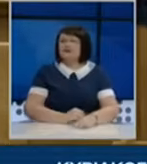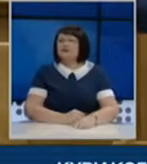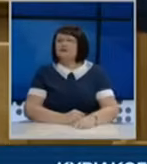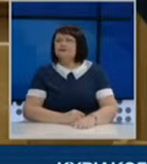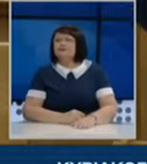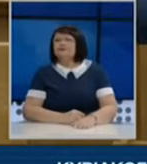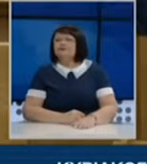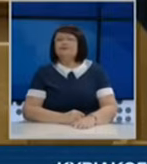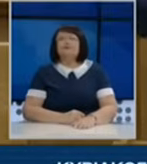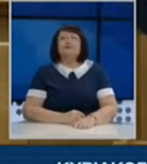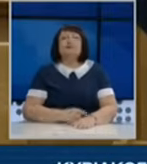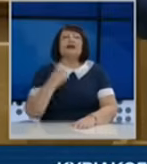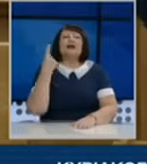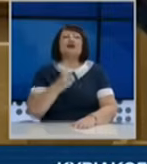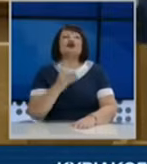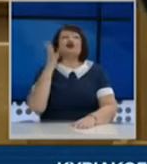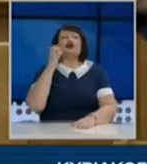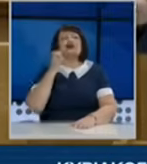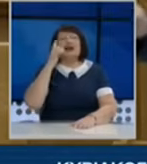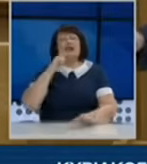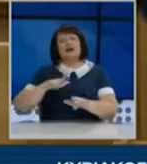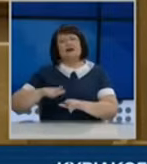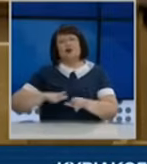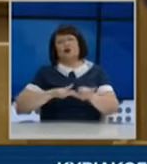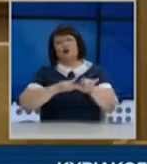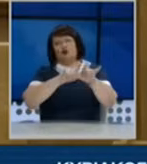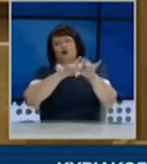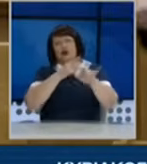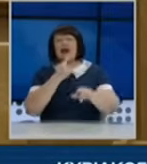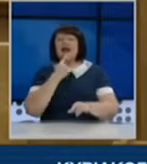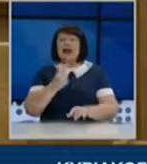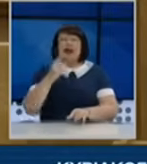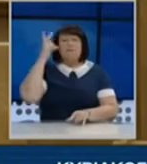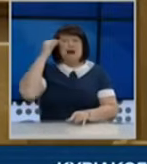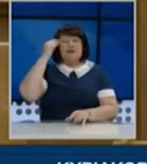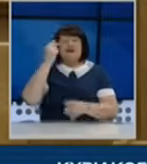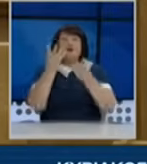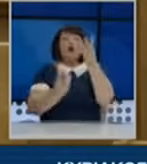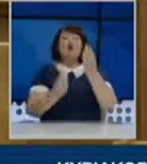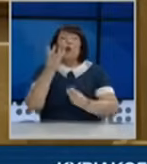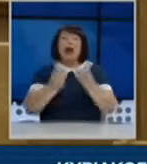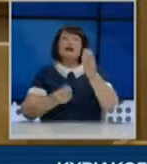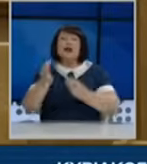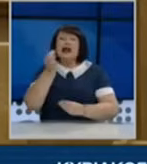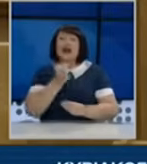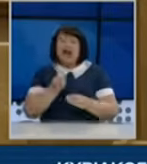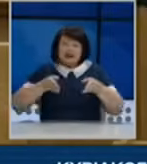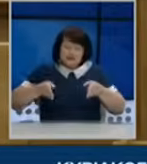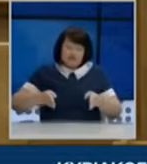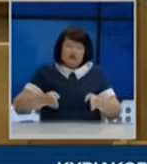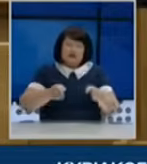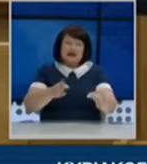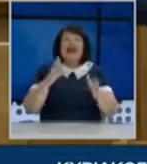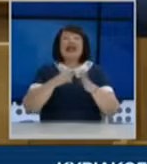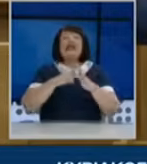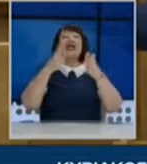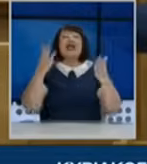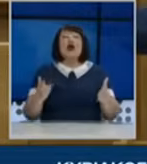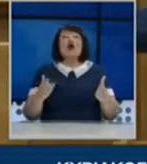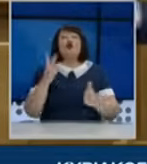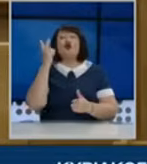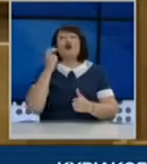να ανέβουν 140 μέτρα πτερήγια επάνω, λέει το Πανεπιστήμιο Ιωαννίνων, χρειάζεται διάνοιξη 18 με 20